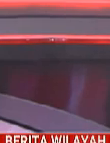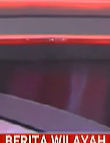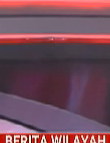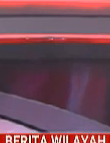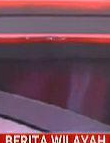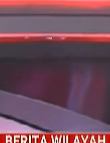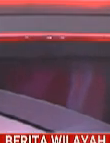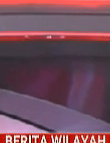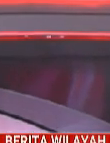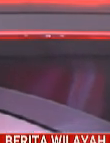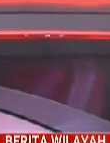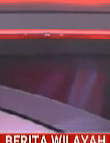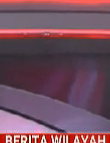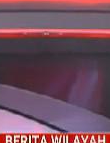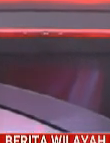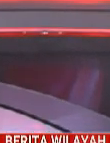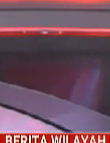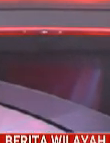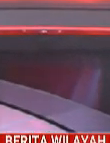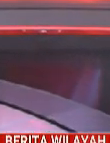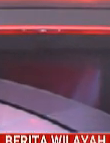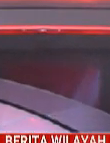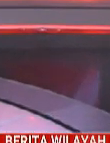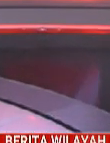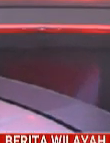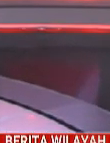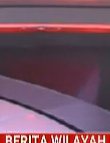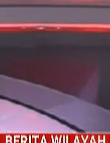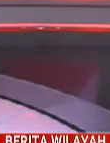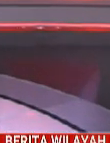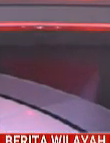SOP dan amalkan norma baru. Pastikan imbas kod